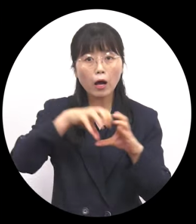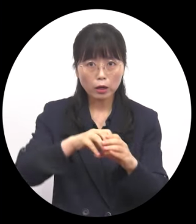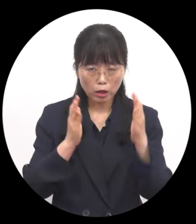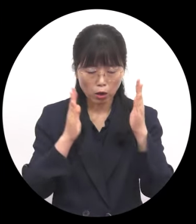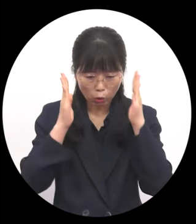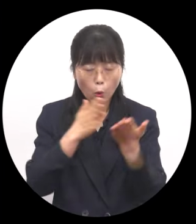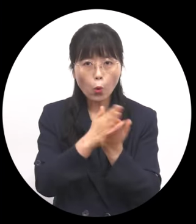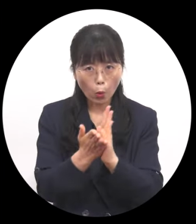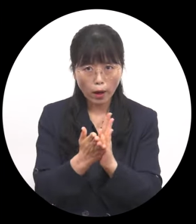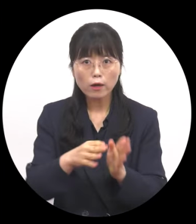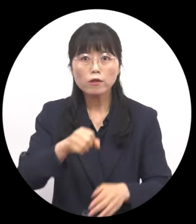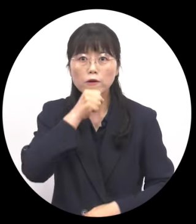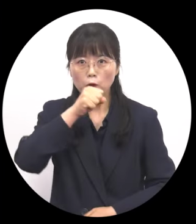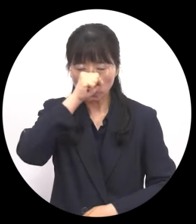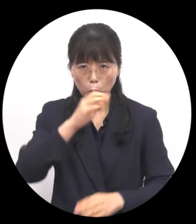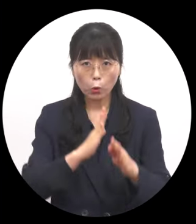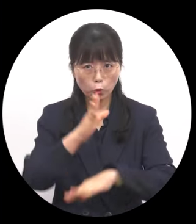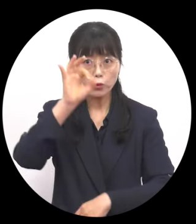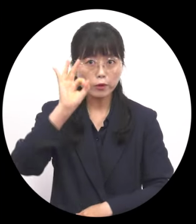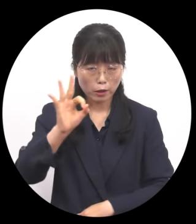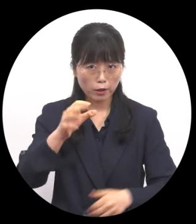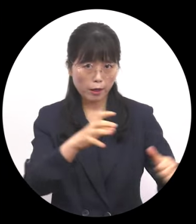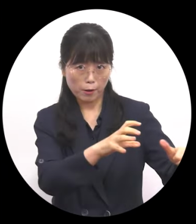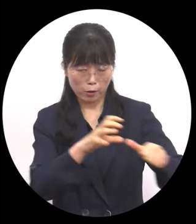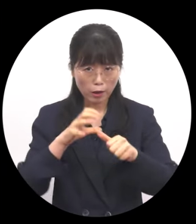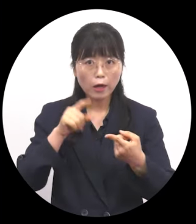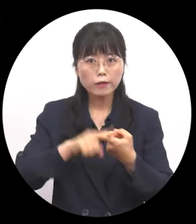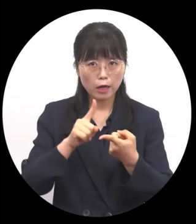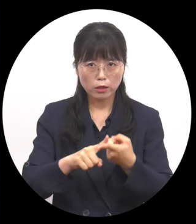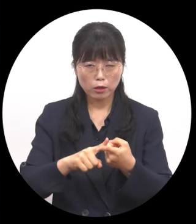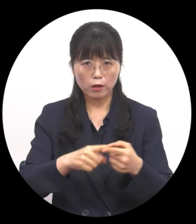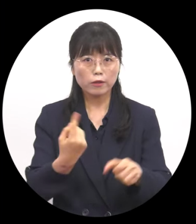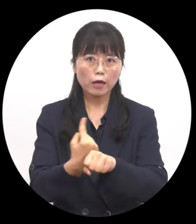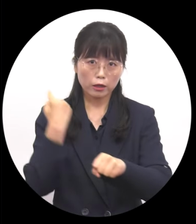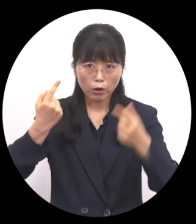10개 과목을 반영한다. 이 부분도 변화되지 않고 동일합니다.